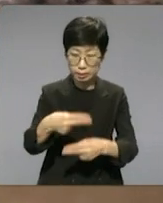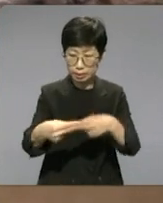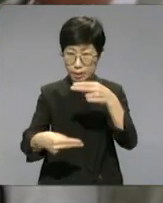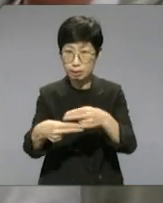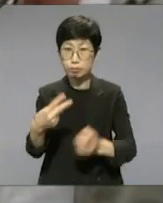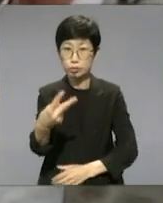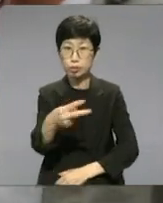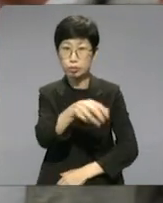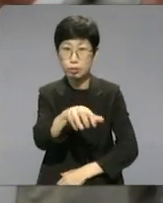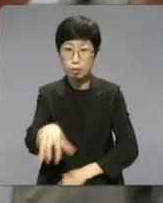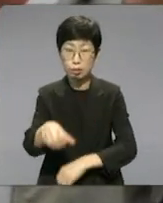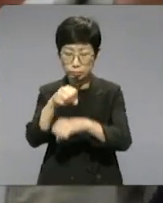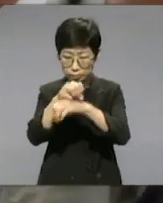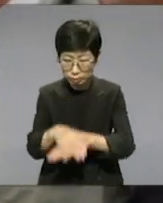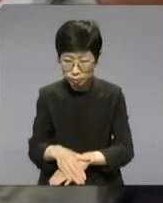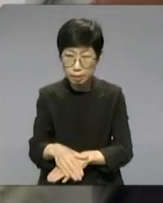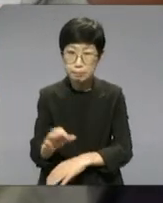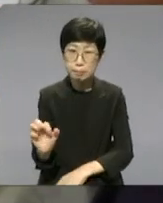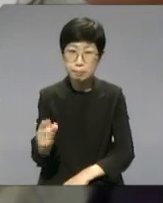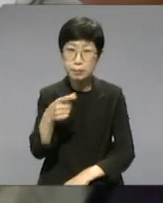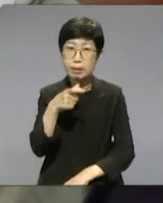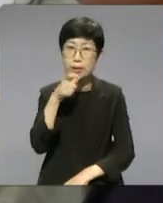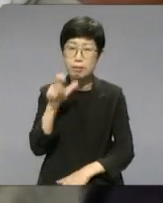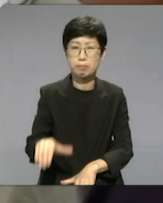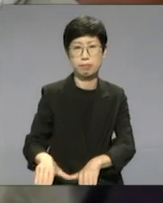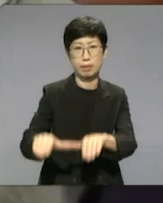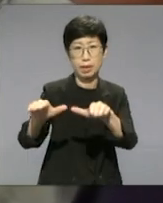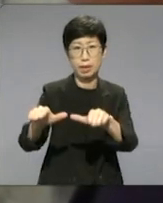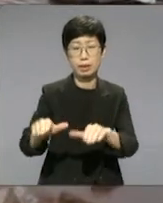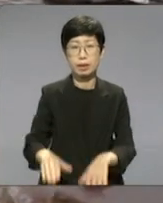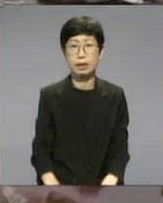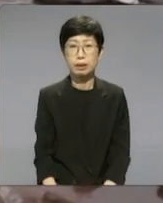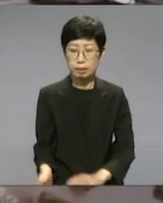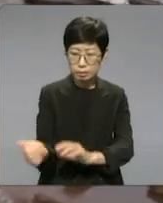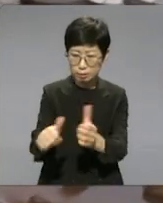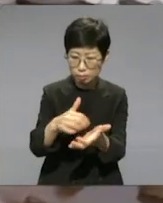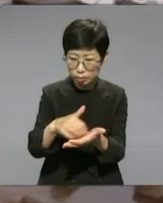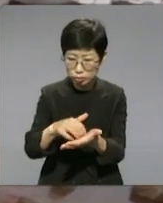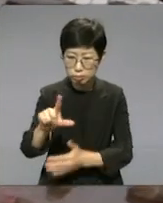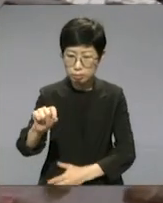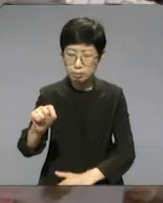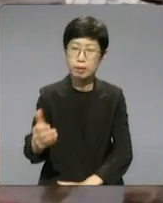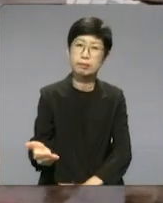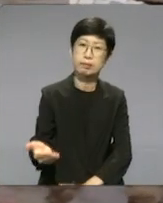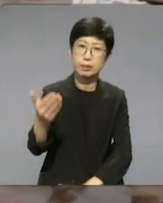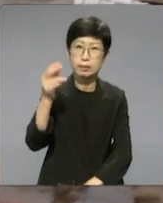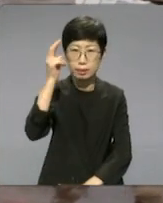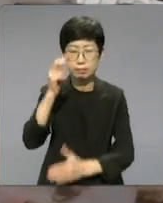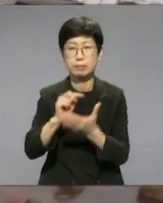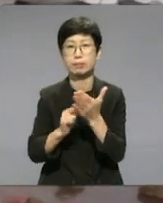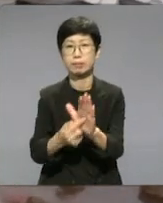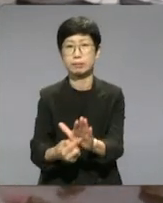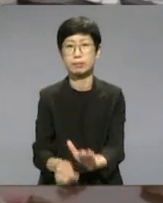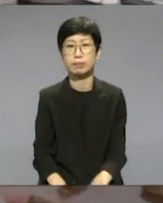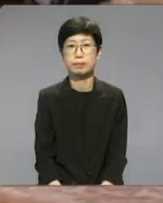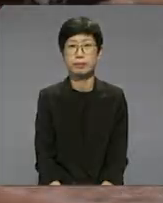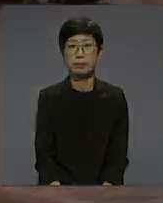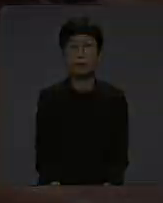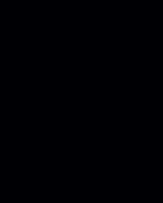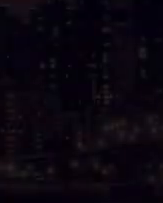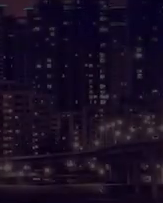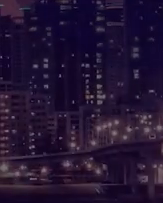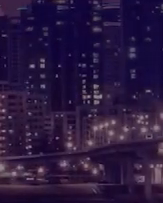무너지면서 대홍수가 발생했으며 국제적십자사는 사망자가 만 명을 넘길 것으로 보고 있습니다